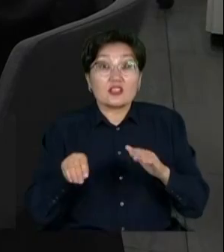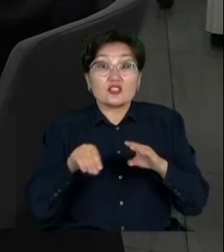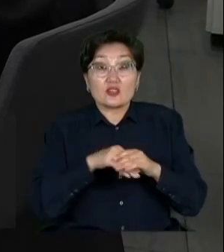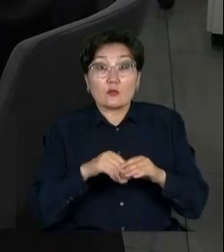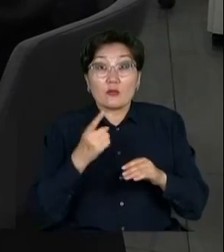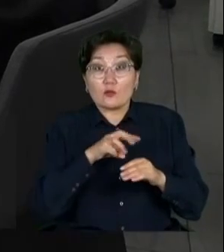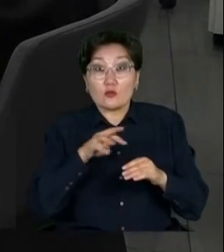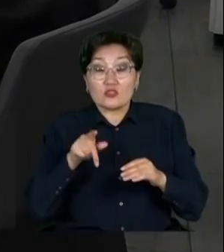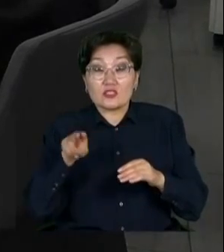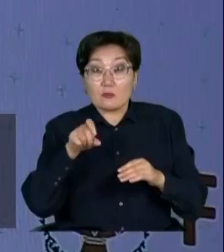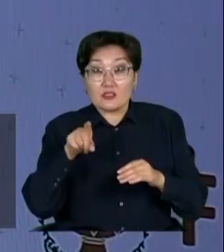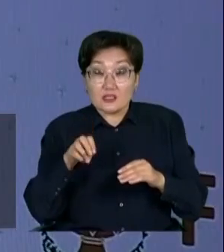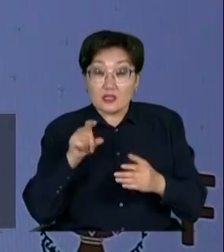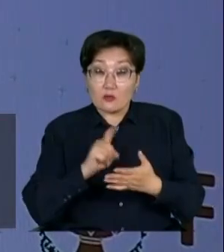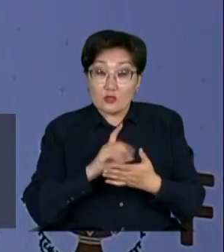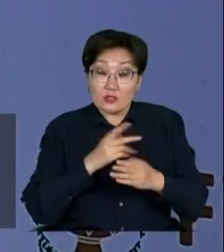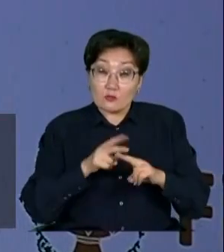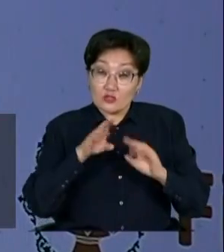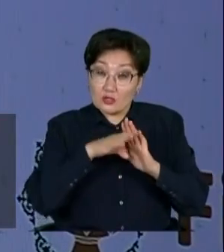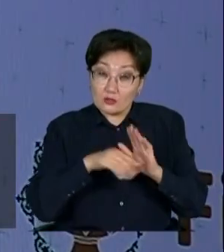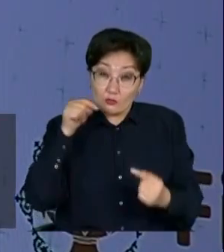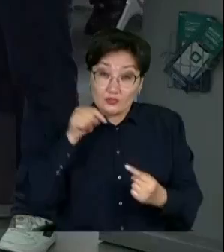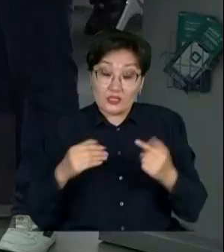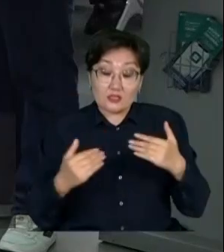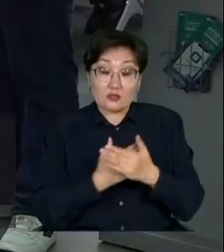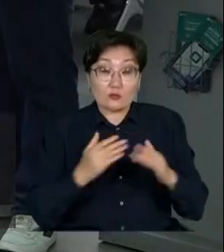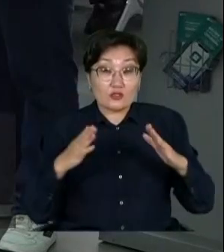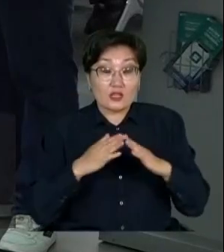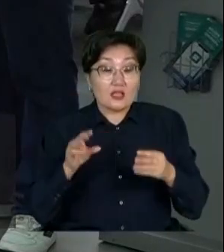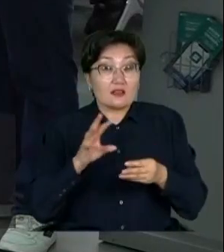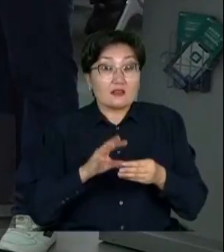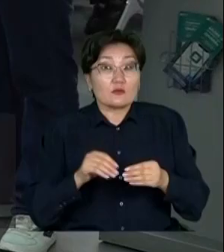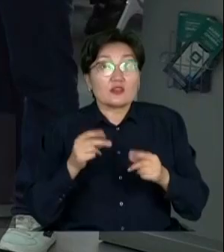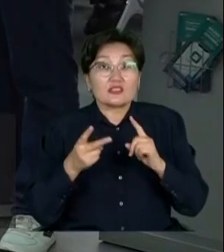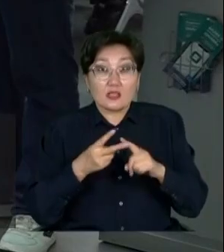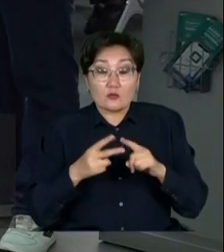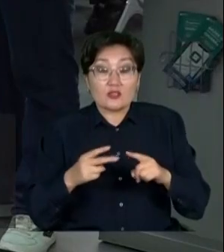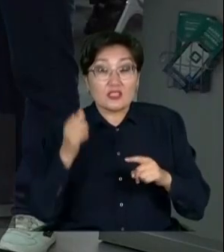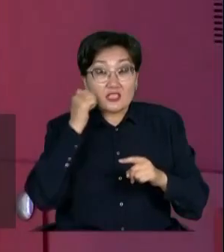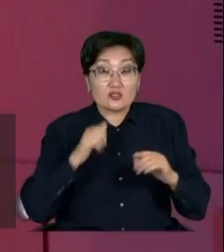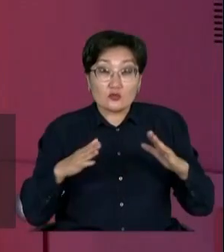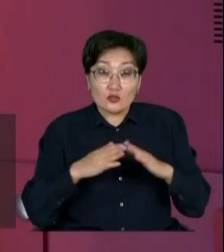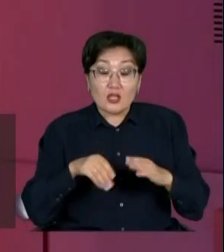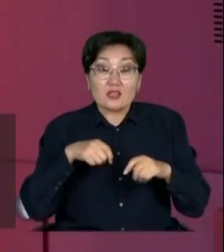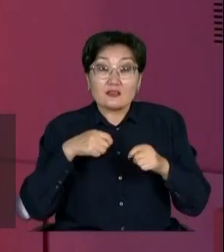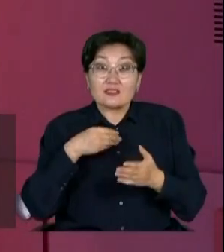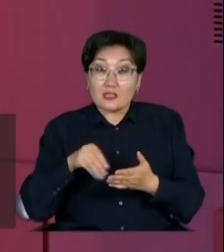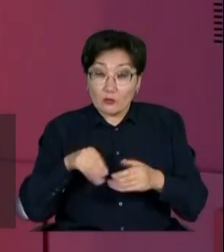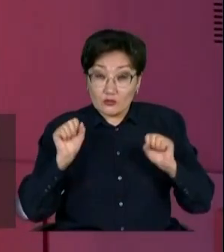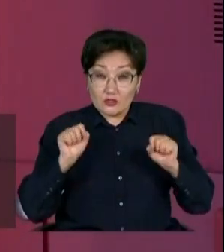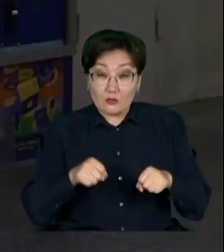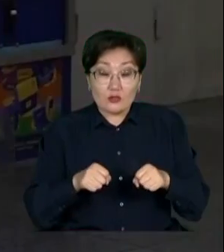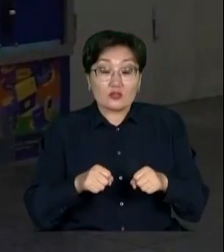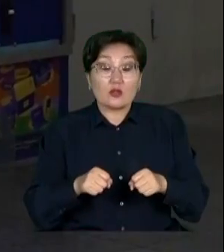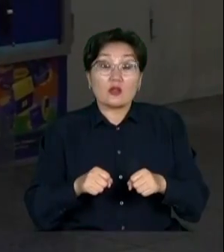теңге депозит болуы шарт. Аталған бағдарламалар бойынша жаңа баспанамен қайталама нарықтан тұрғын үй сатып алуға болады. Микроқаржы ұйымдарының